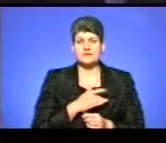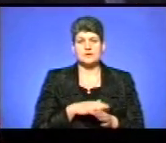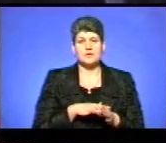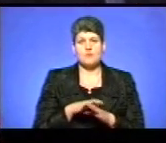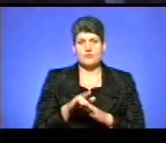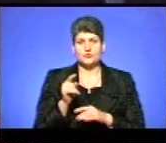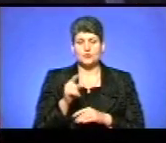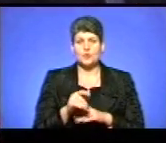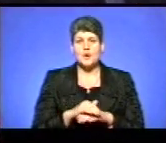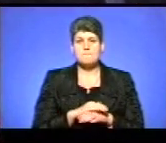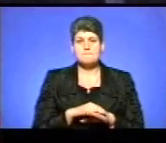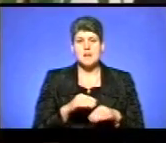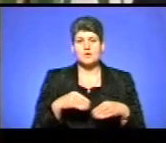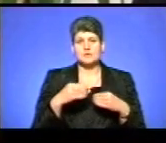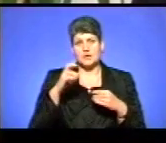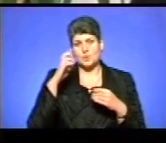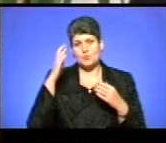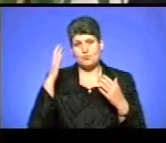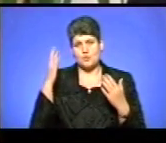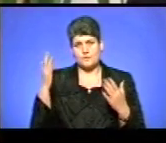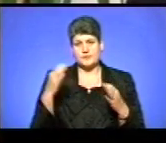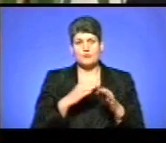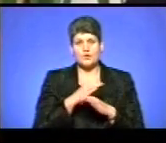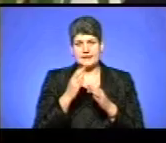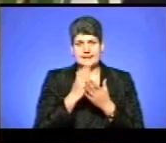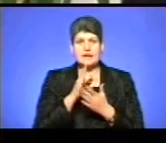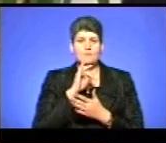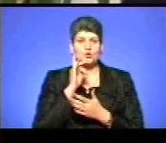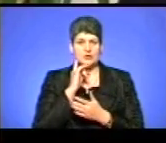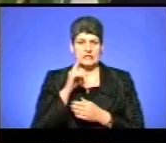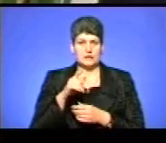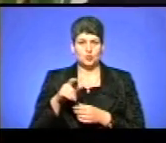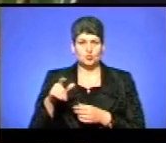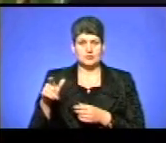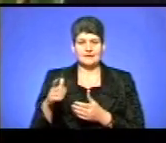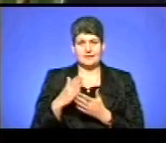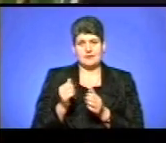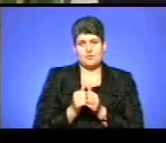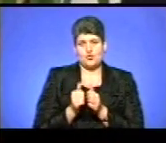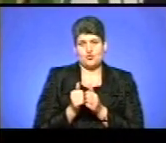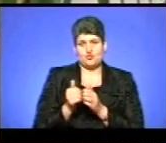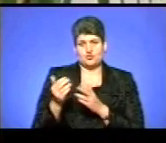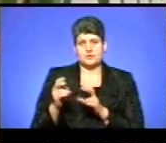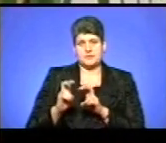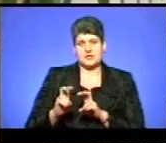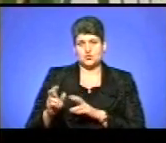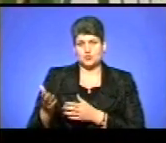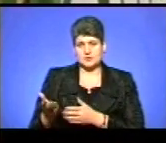такою благодаттю Бога. В проєкті є молоді люди, які є поруч зі мною присутні,